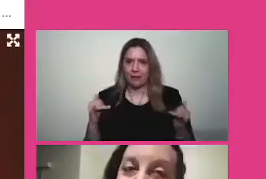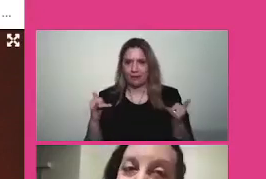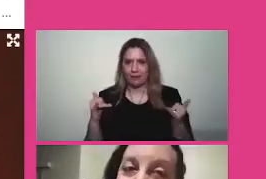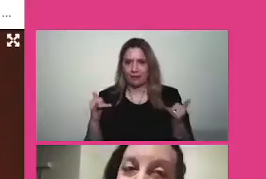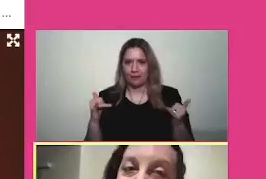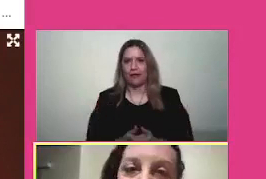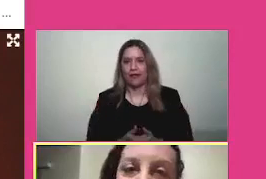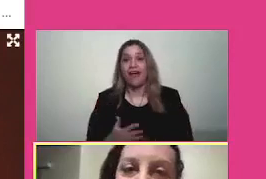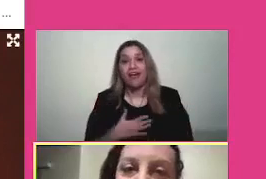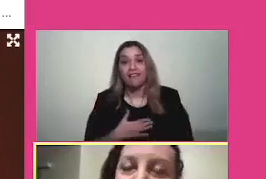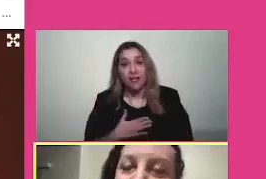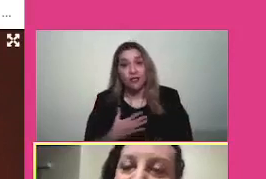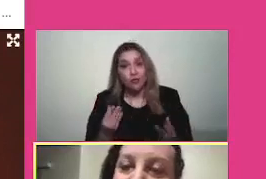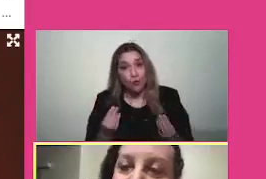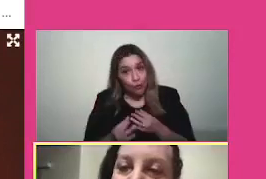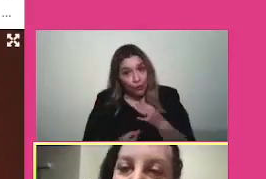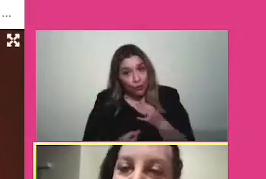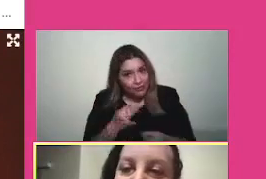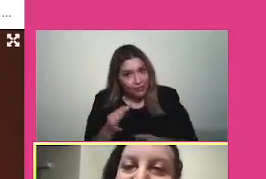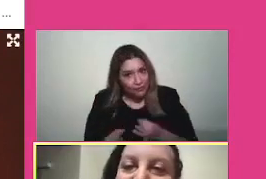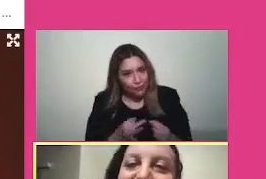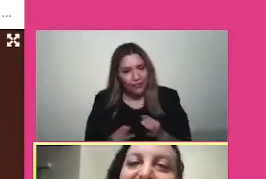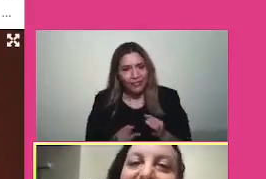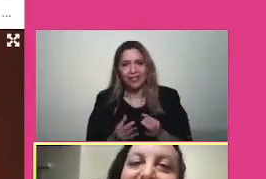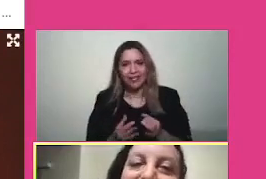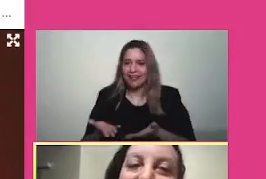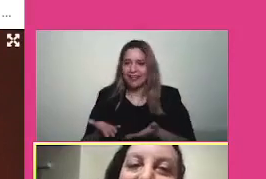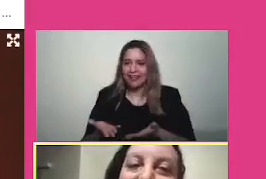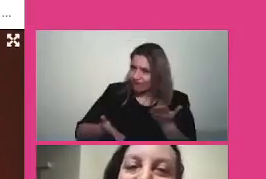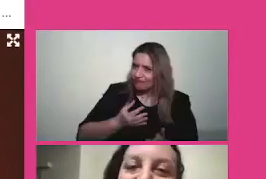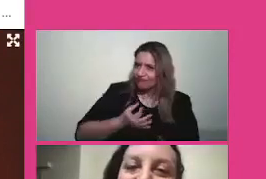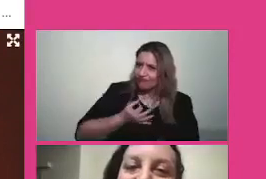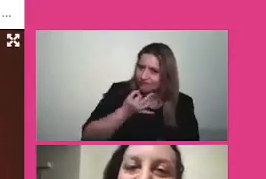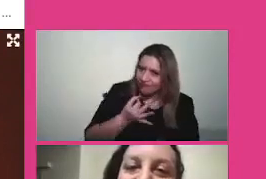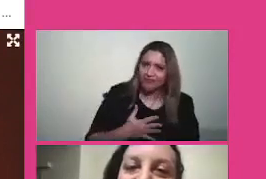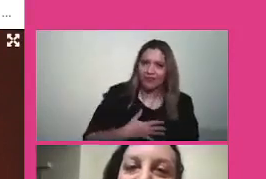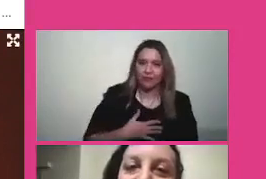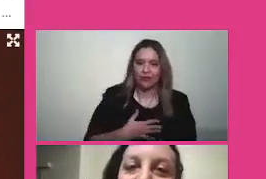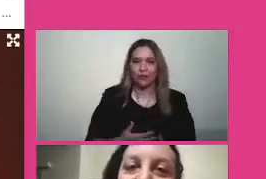Και ευχαριστούμε πολύ γι' αυτό και για το feedback σας.